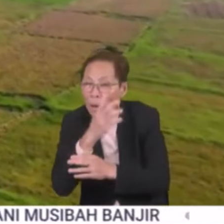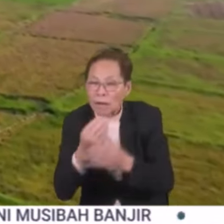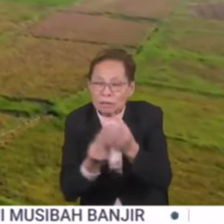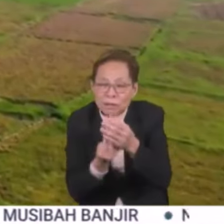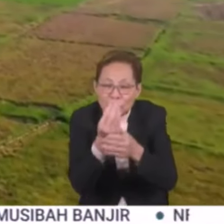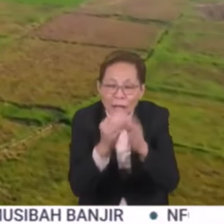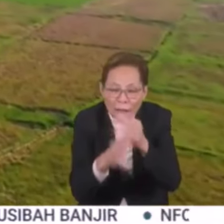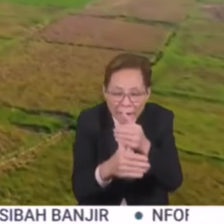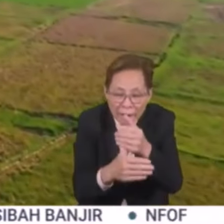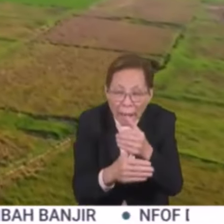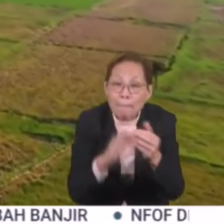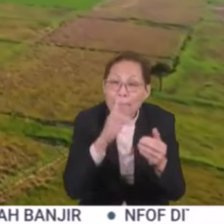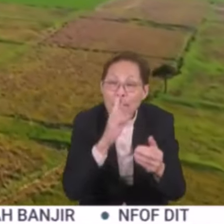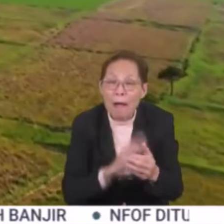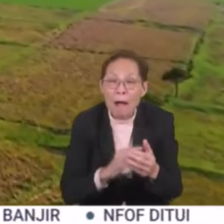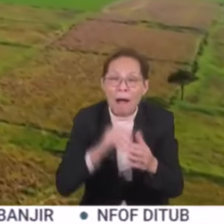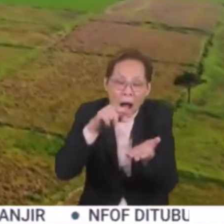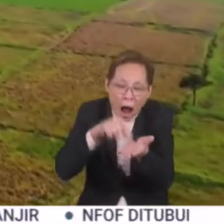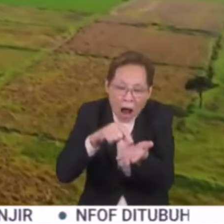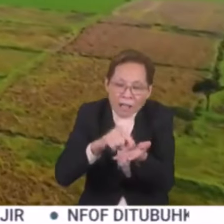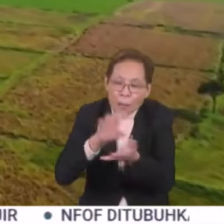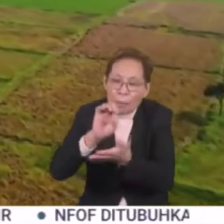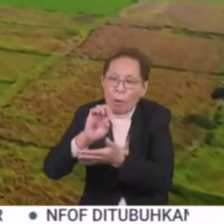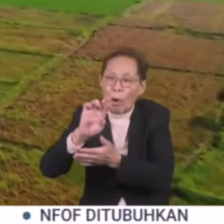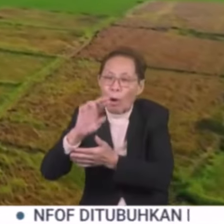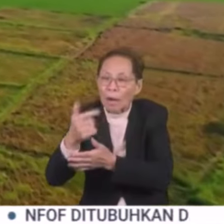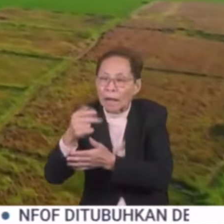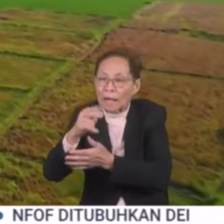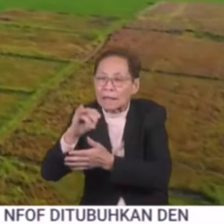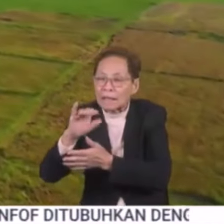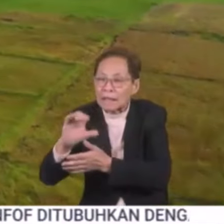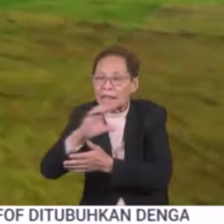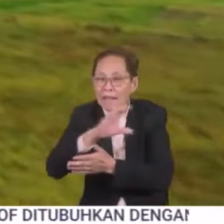talapia merah ayam organik dan lembu